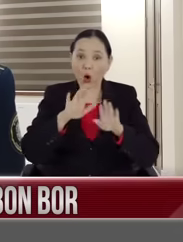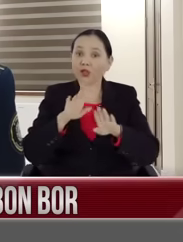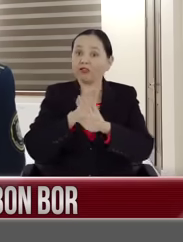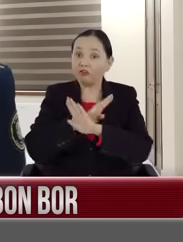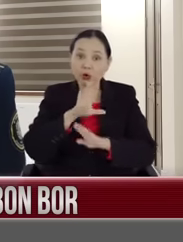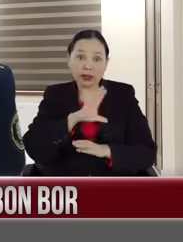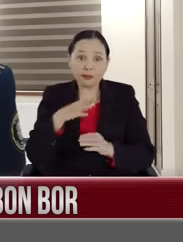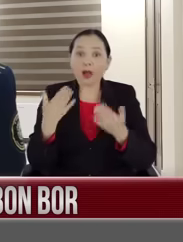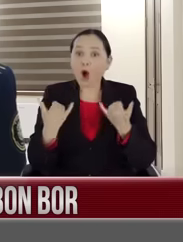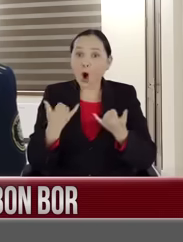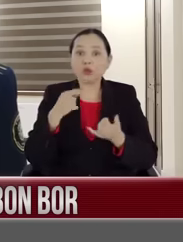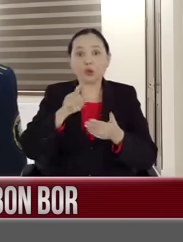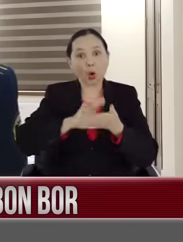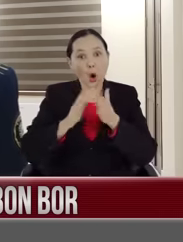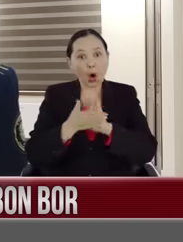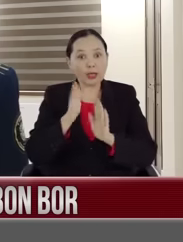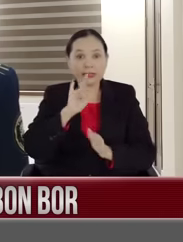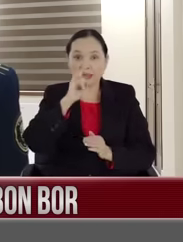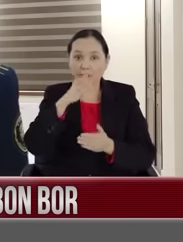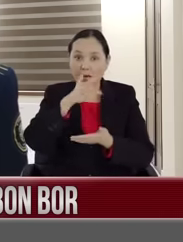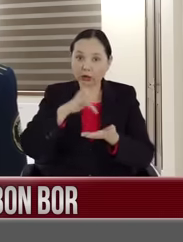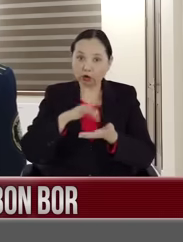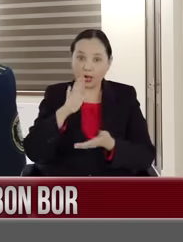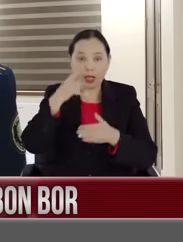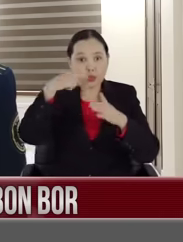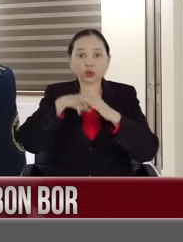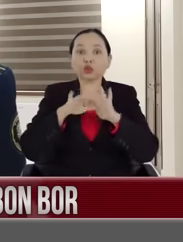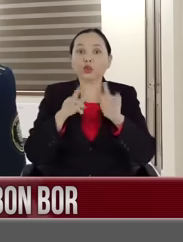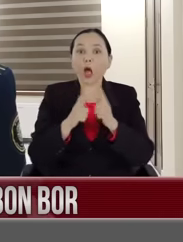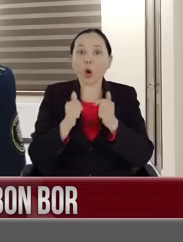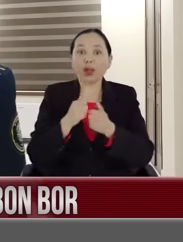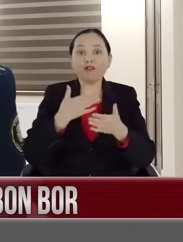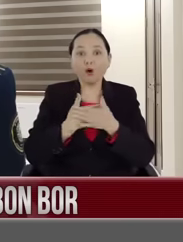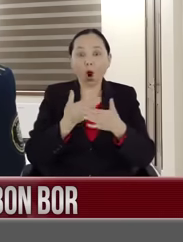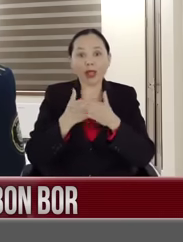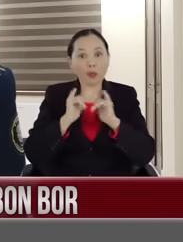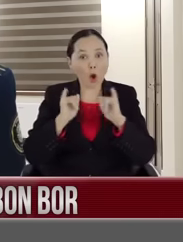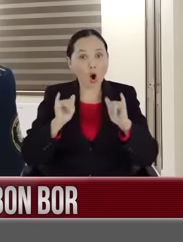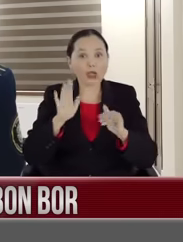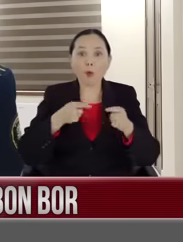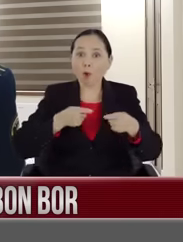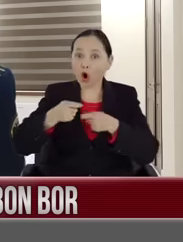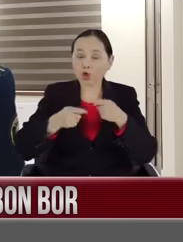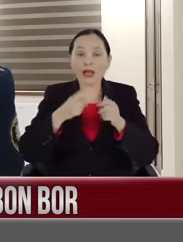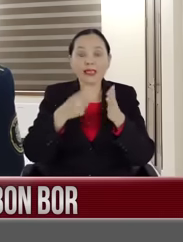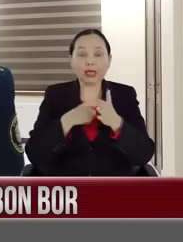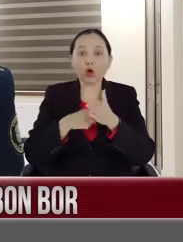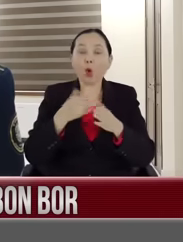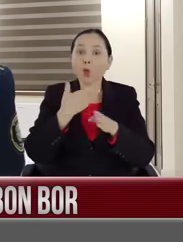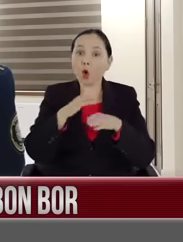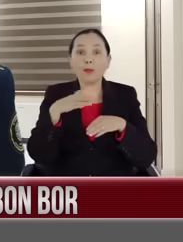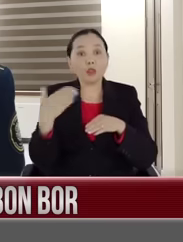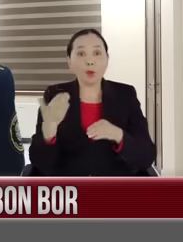vafot etgan. Hozirda ushbu holat yuzasidan Samarqand shahri bo'yicha ichki ishlar organlari faoliyatini muvofiqlashtirish boshqarmasi huzuridagi tergov bo'limi